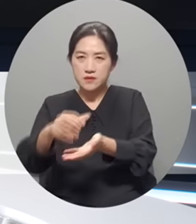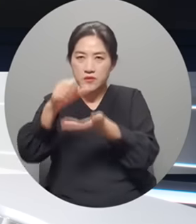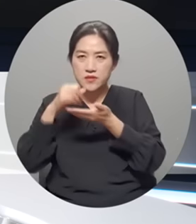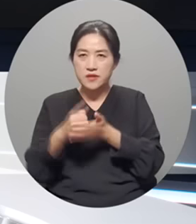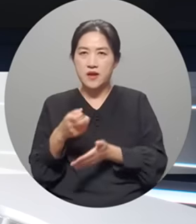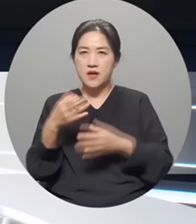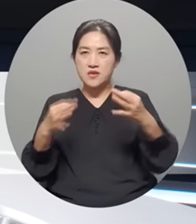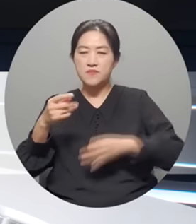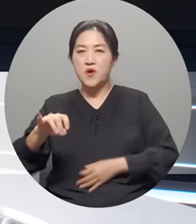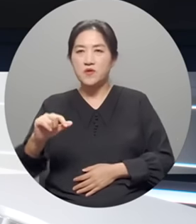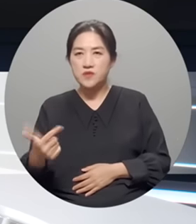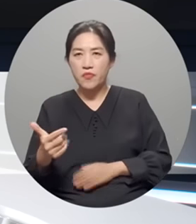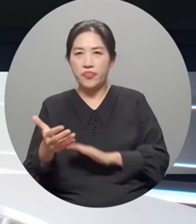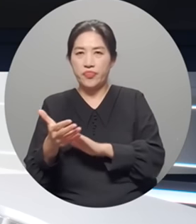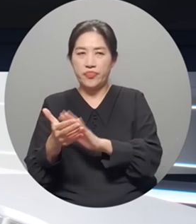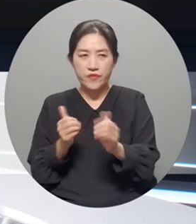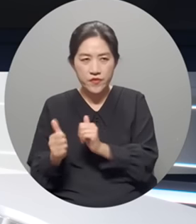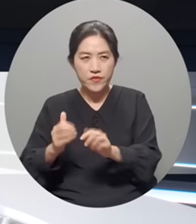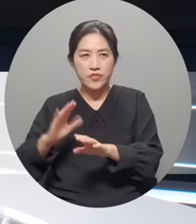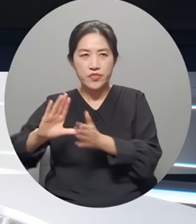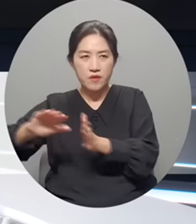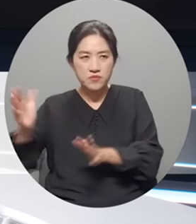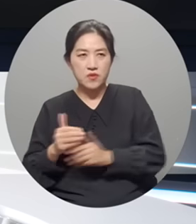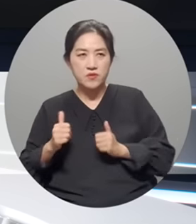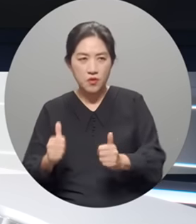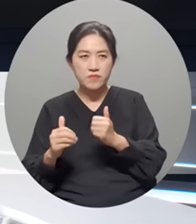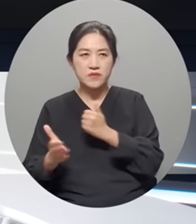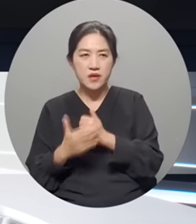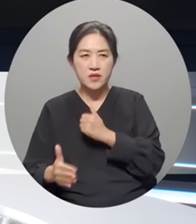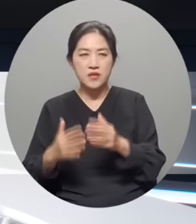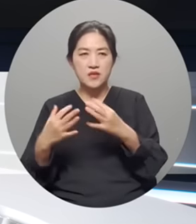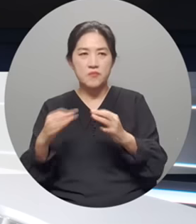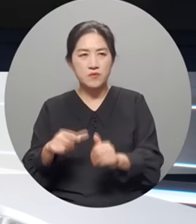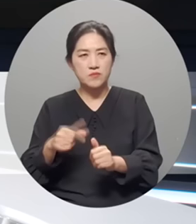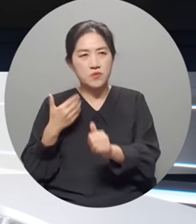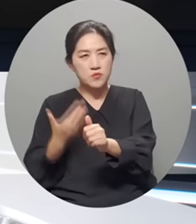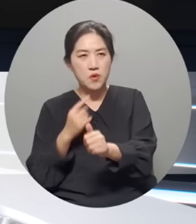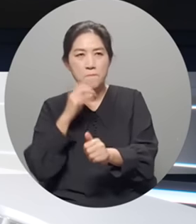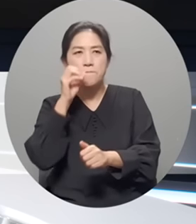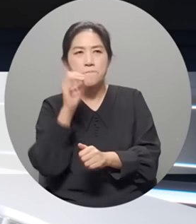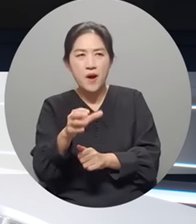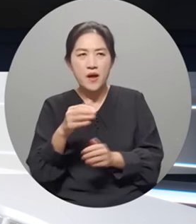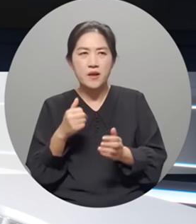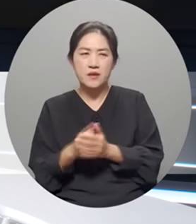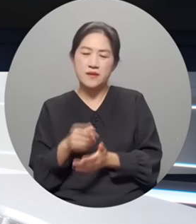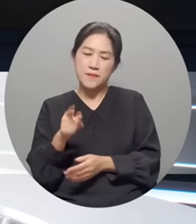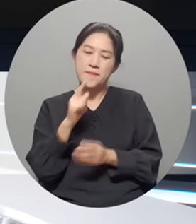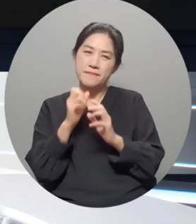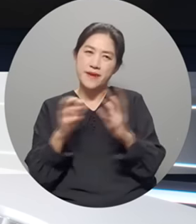김영선이 경선 때도 열심히 뛰어주니까 너는 김영선이 좀 해줘라 그랬는데 거기서 말이 맞네.